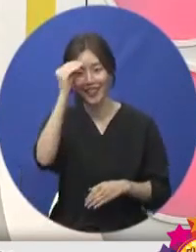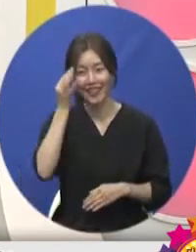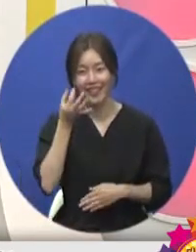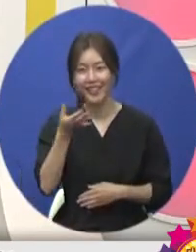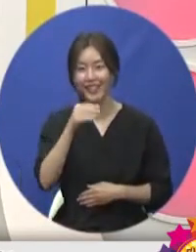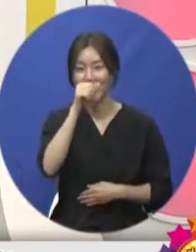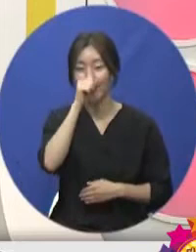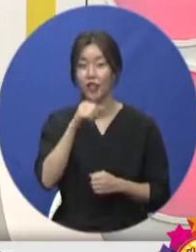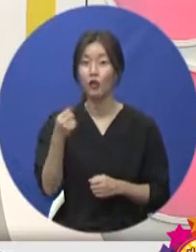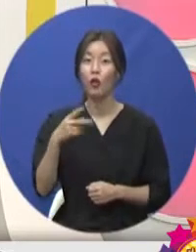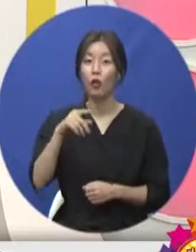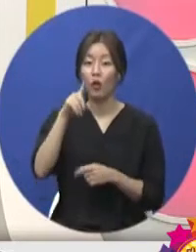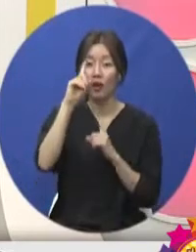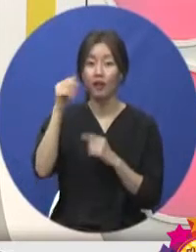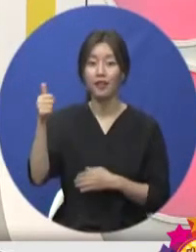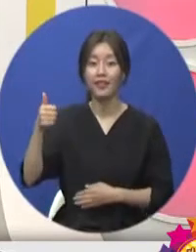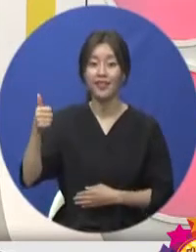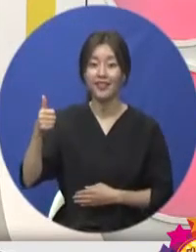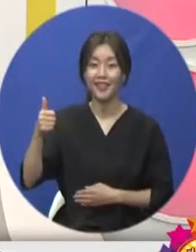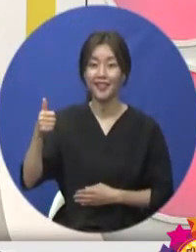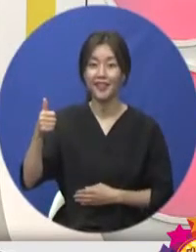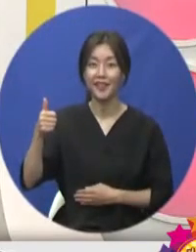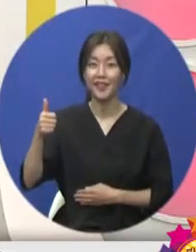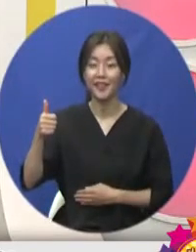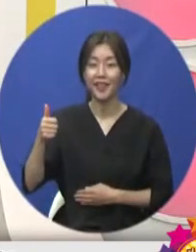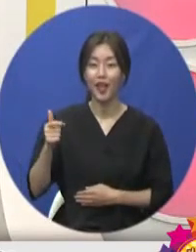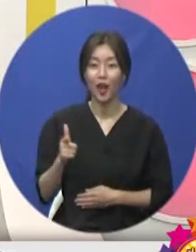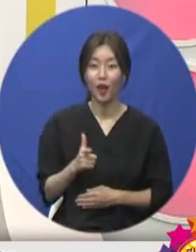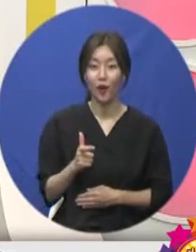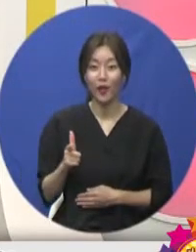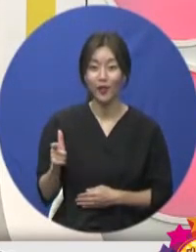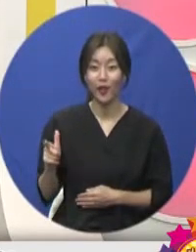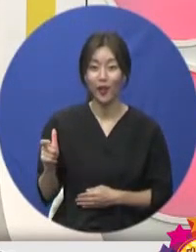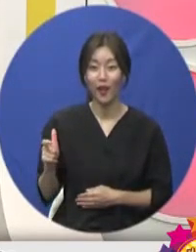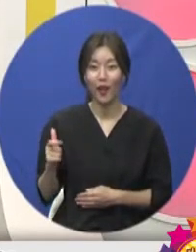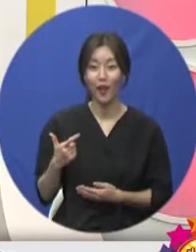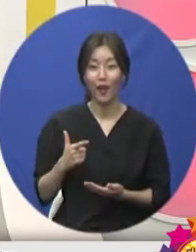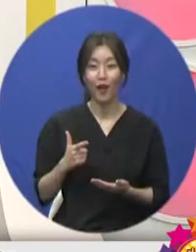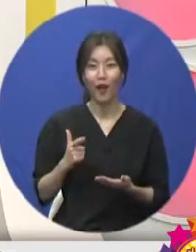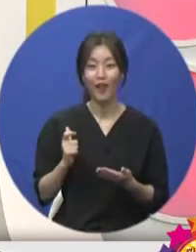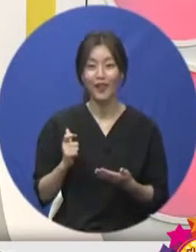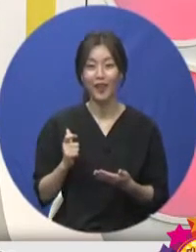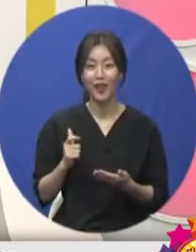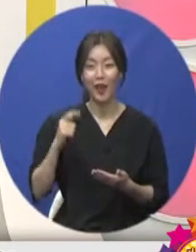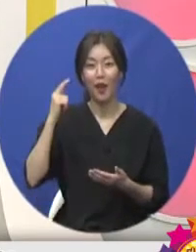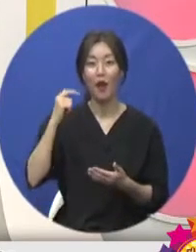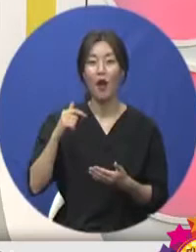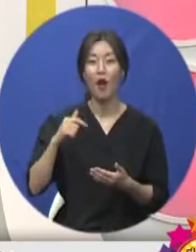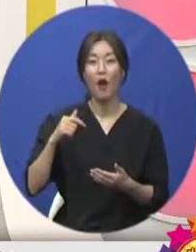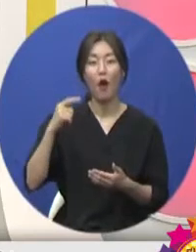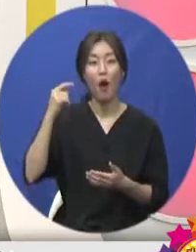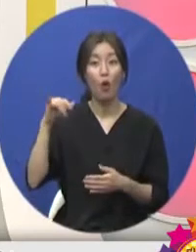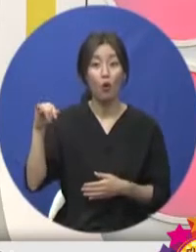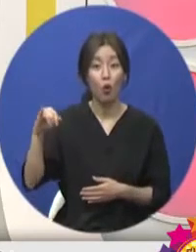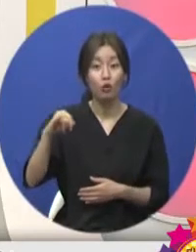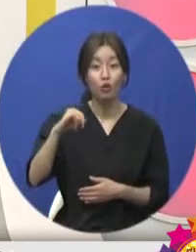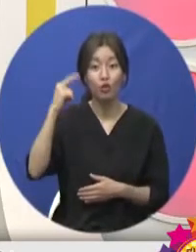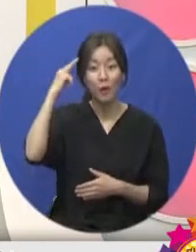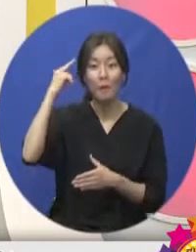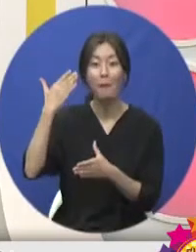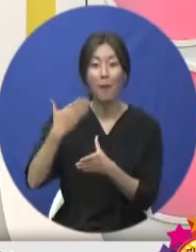저 이부영 씨. 예. 그 뭐에다 저 곤충 박사학위 어디서 받았어요? 곤충 박사학위. 곤충 박사요?